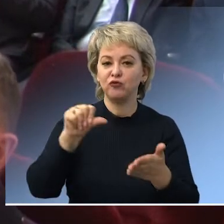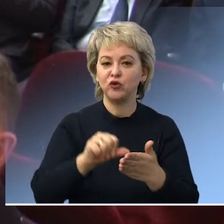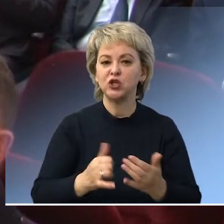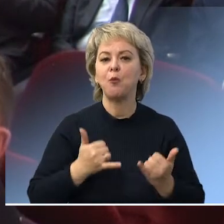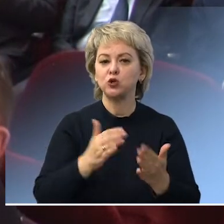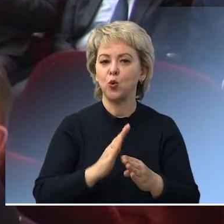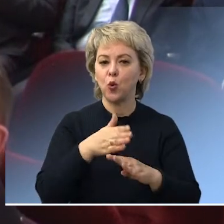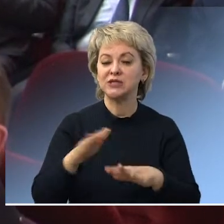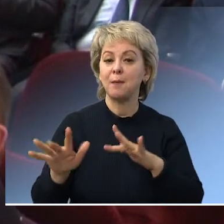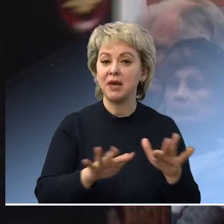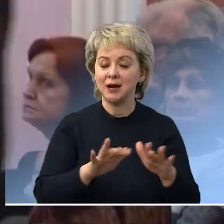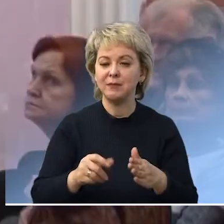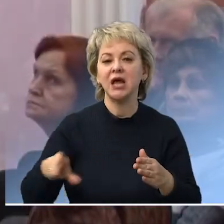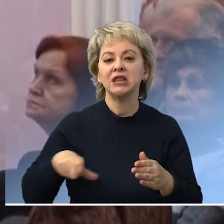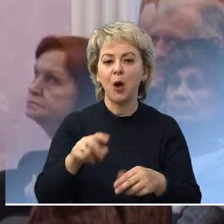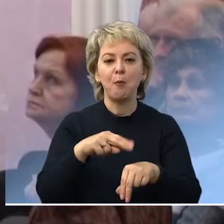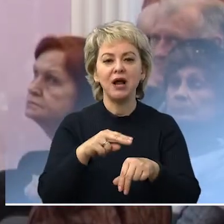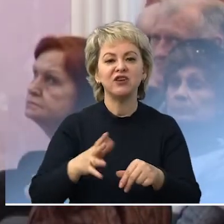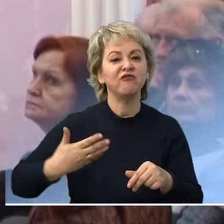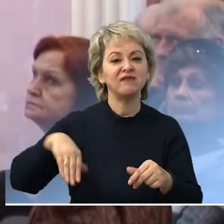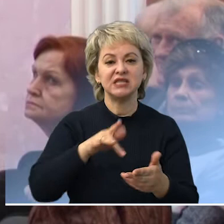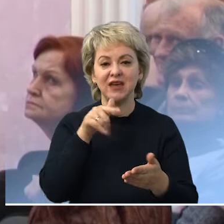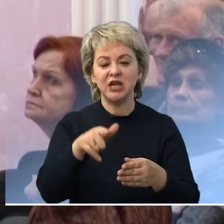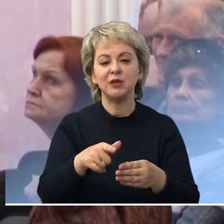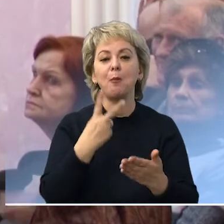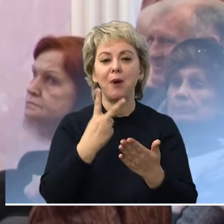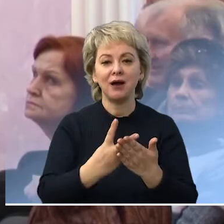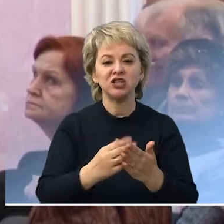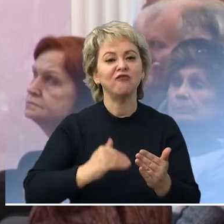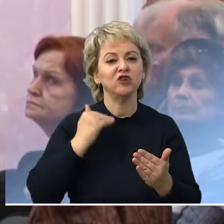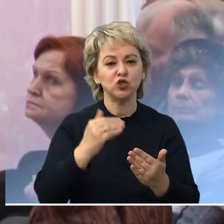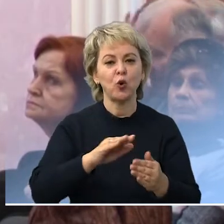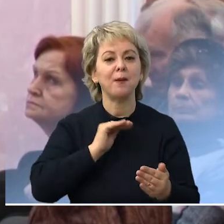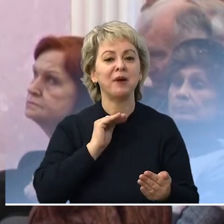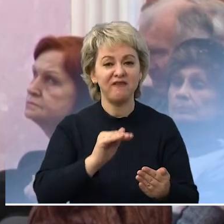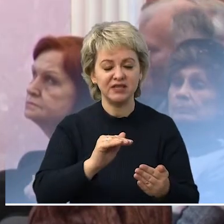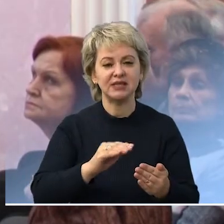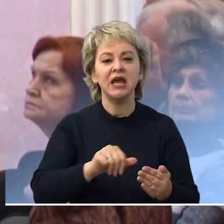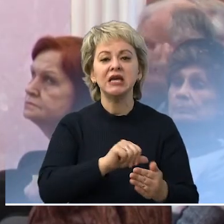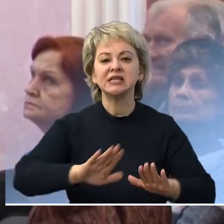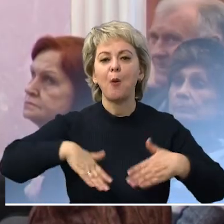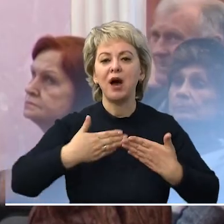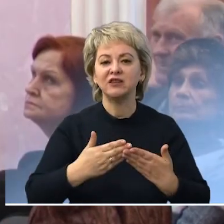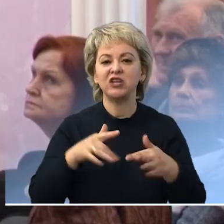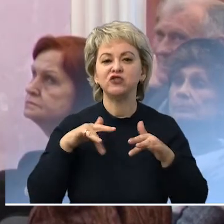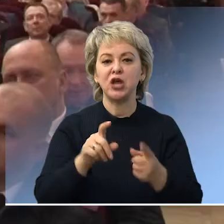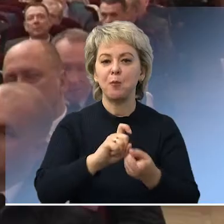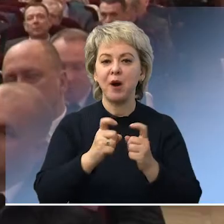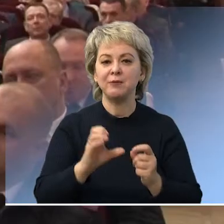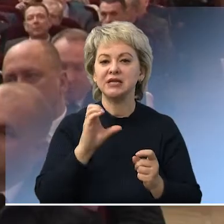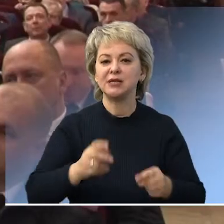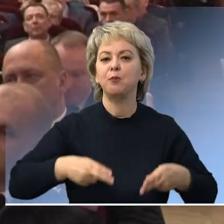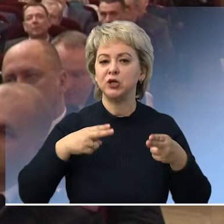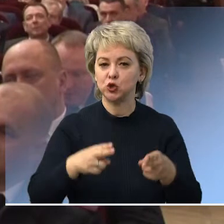выступили почетные гости мероприятия. Донская полиция во все времена демонстрировала высокий профессионализм и самоотверженность в деле борьбы